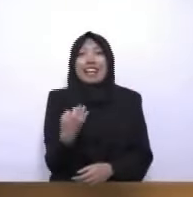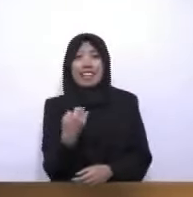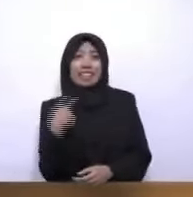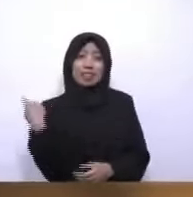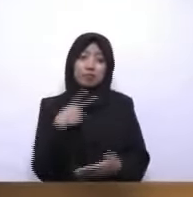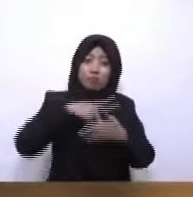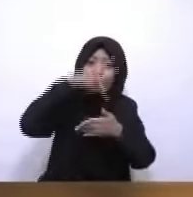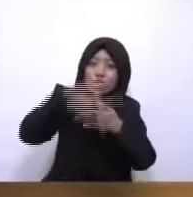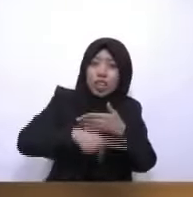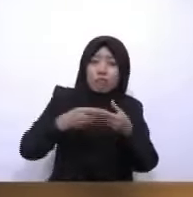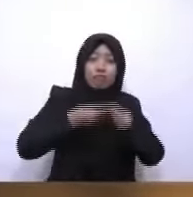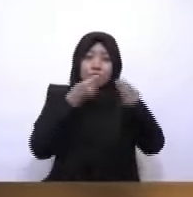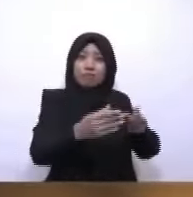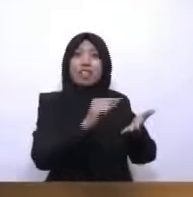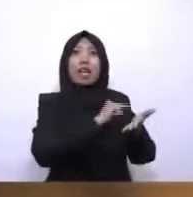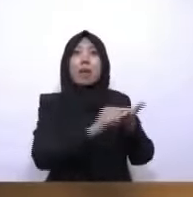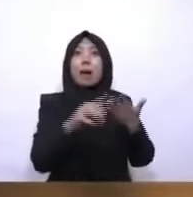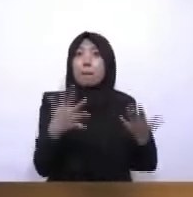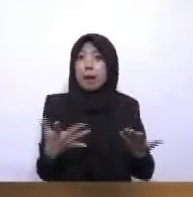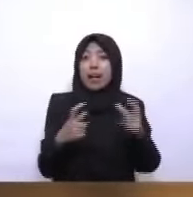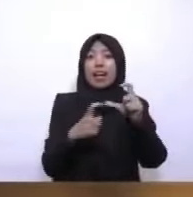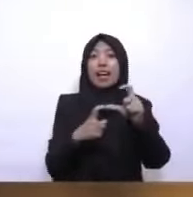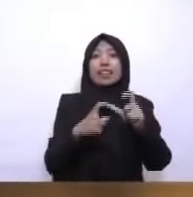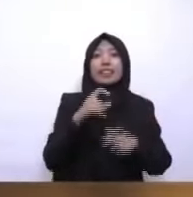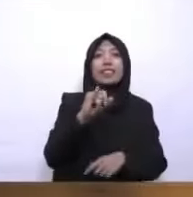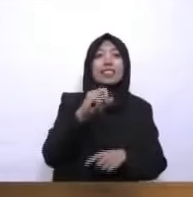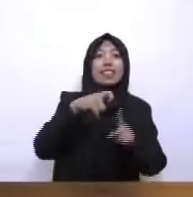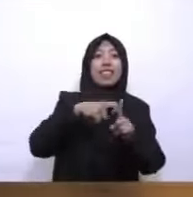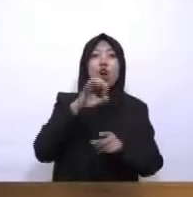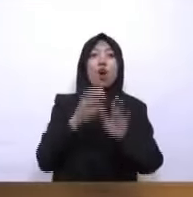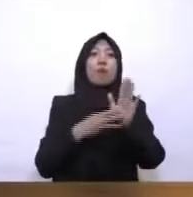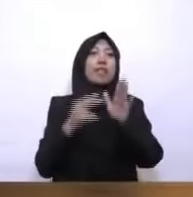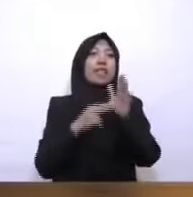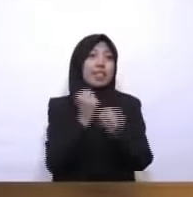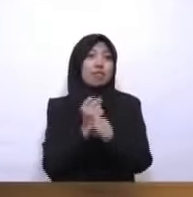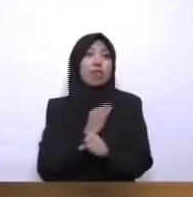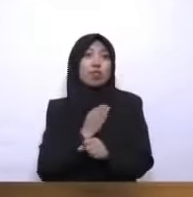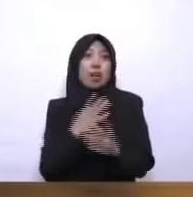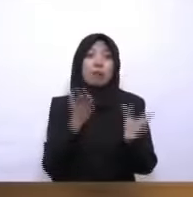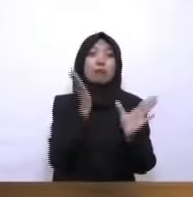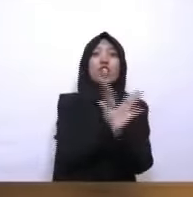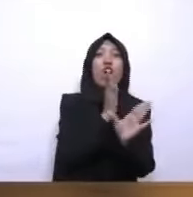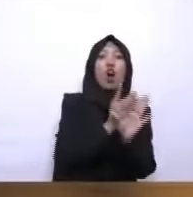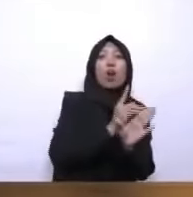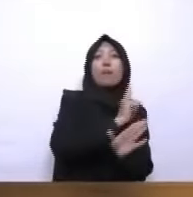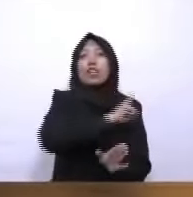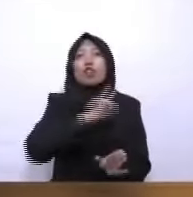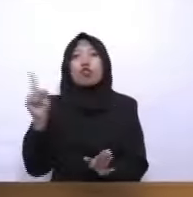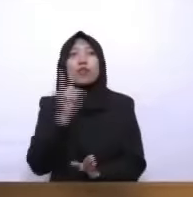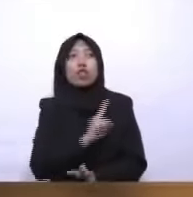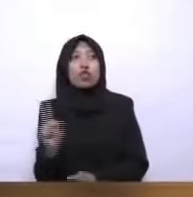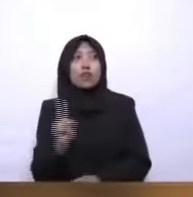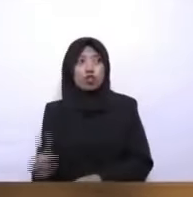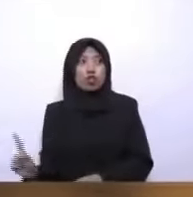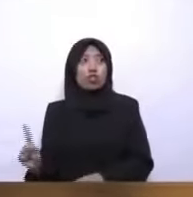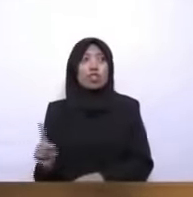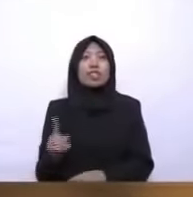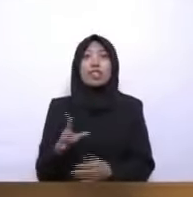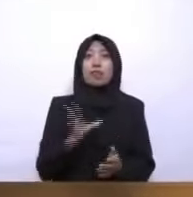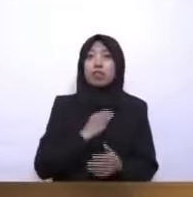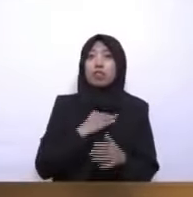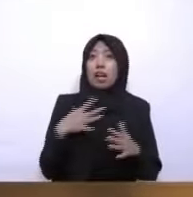menyediakan program namanya Psikoming, Psikolog Mingguan. Kami akan hadirkan psikolog datang